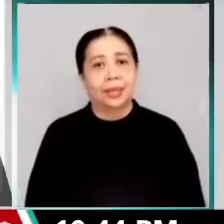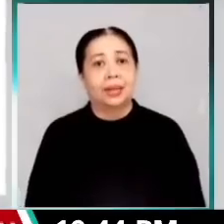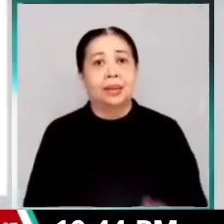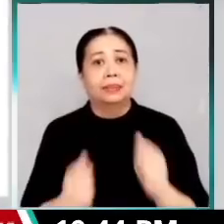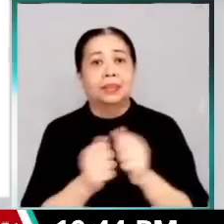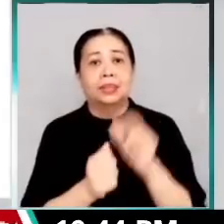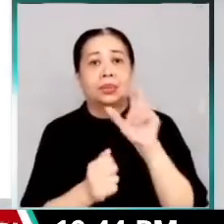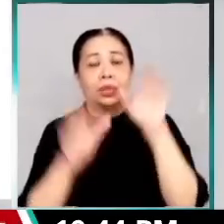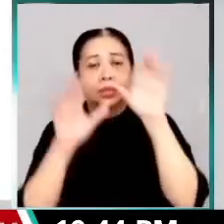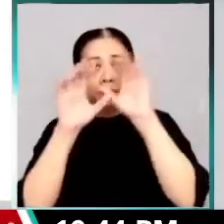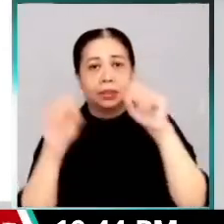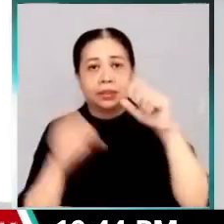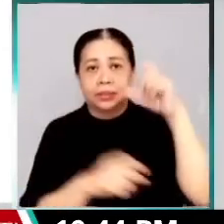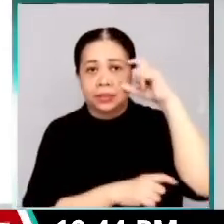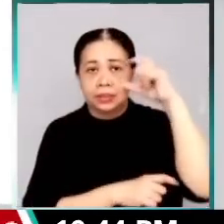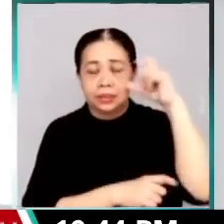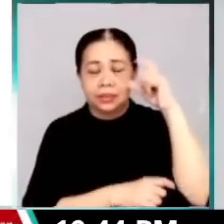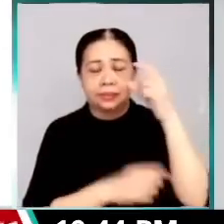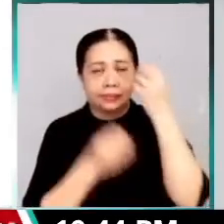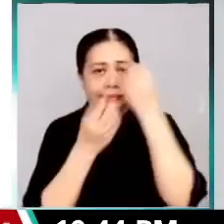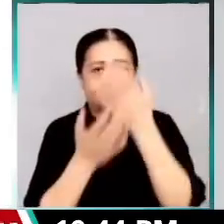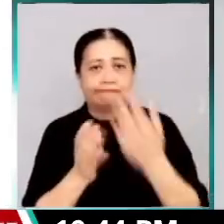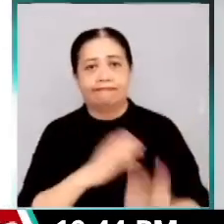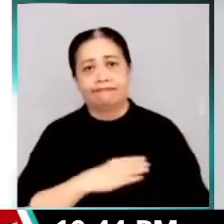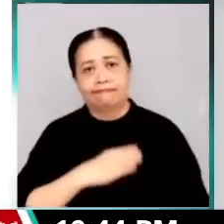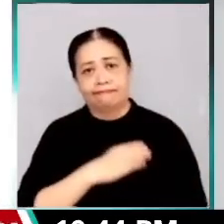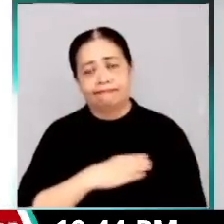Joe Biden nagpahatid ng pakikiramay.